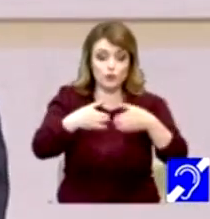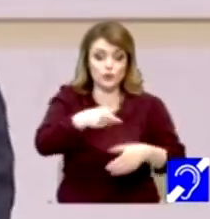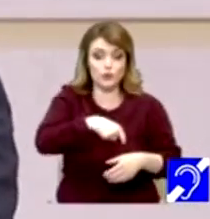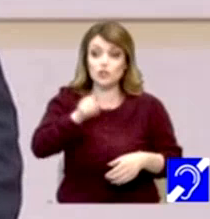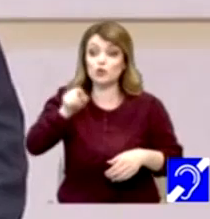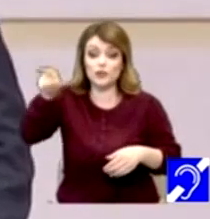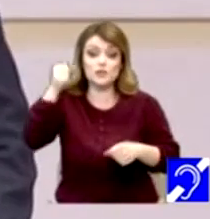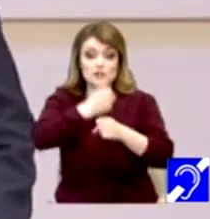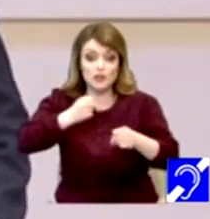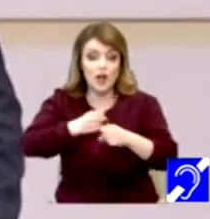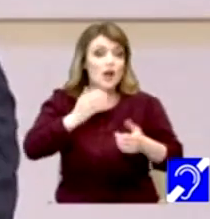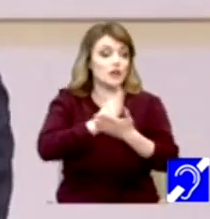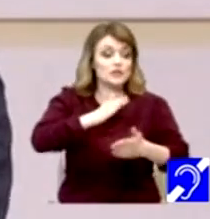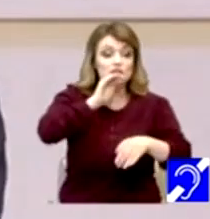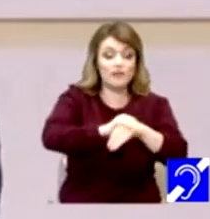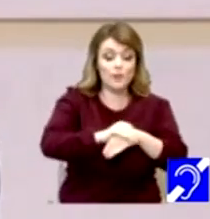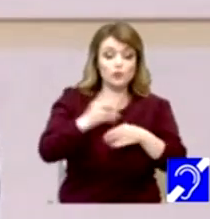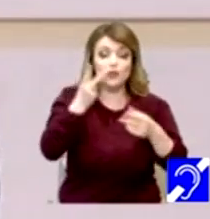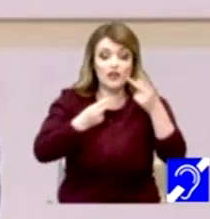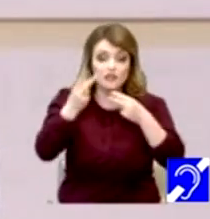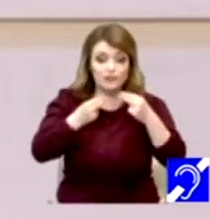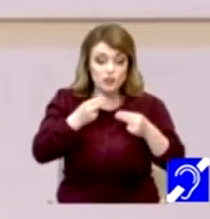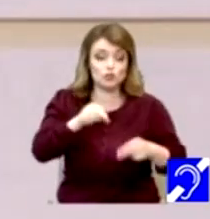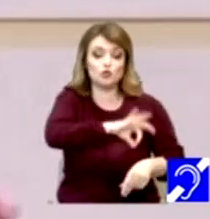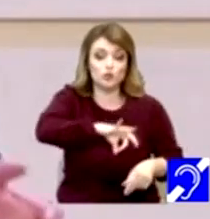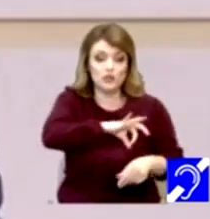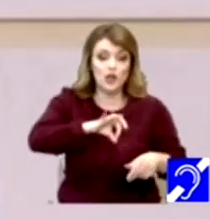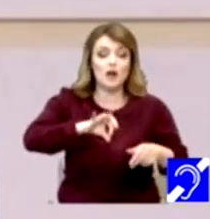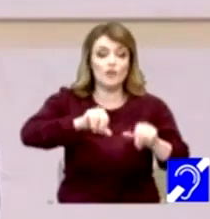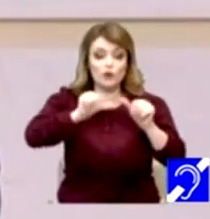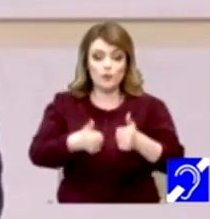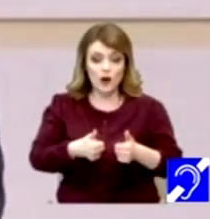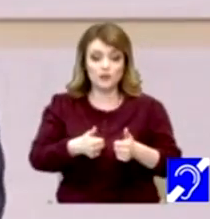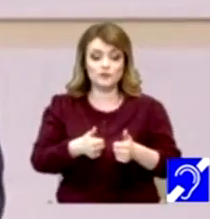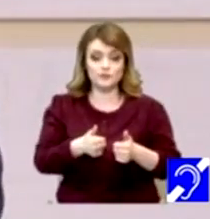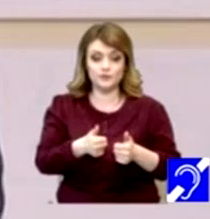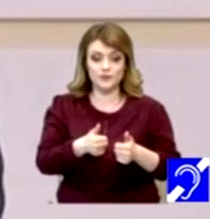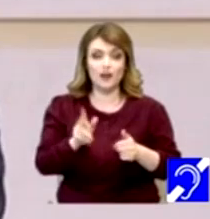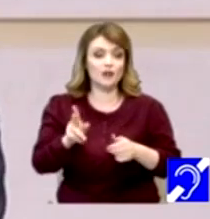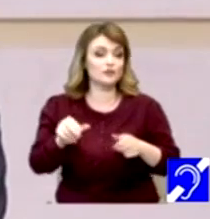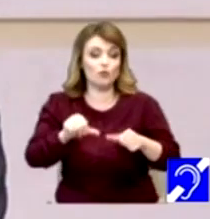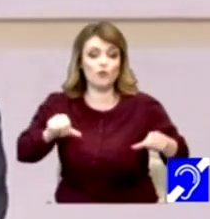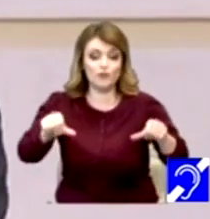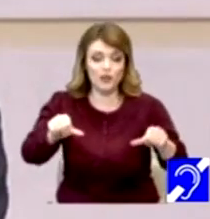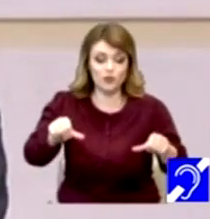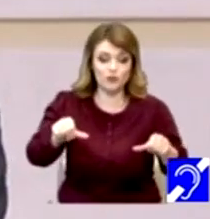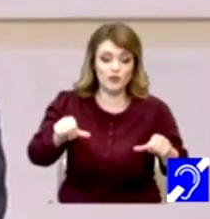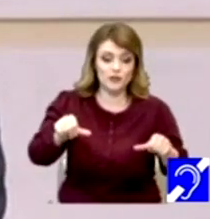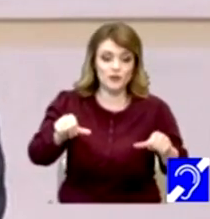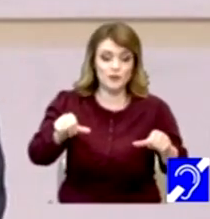făcut ei este, de fapt, un artificiu juridic, formal, ca și cum guvernul nu a